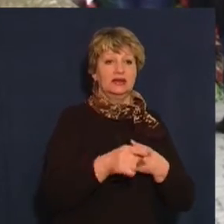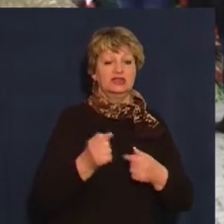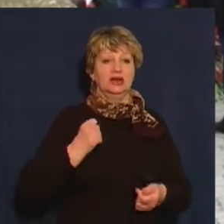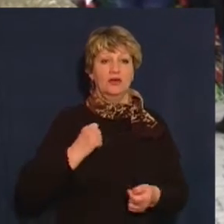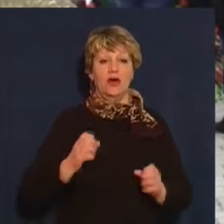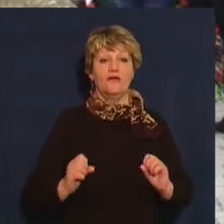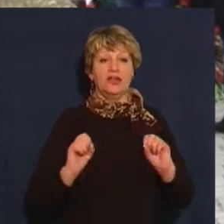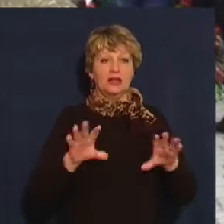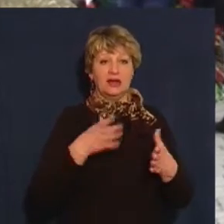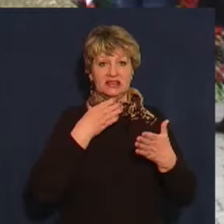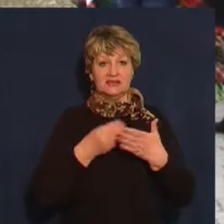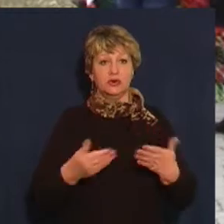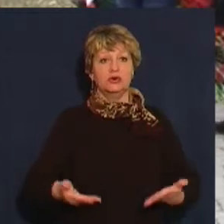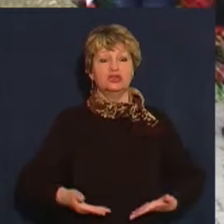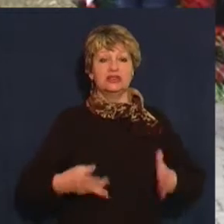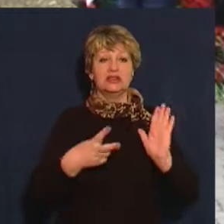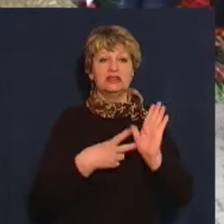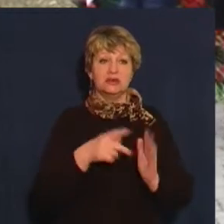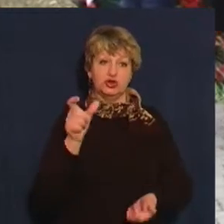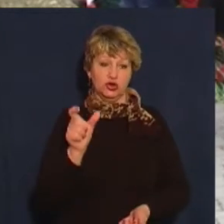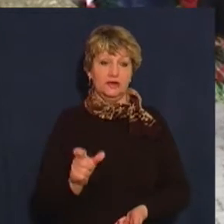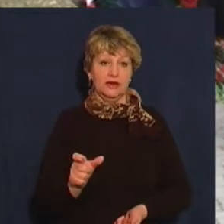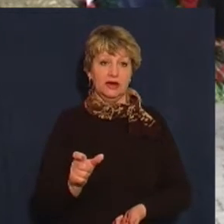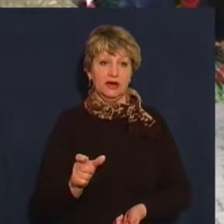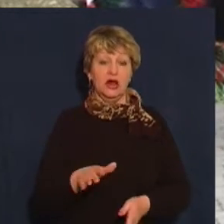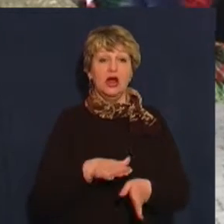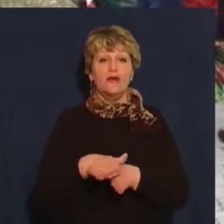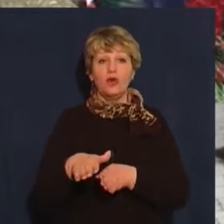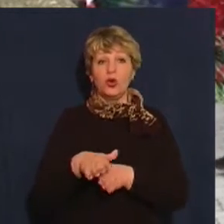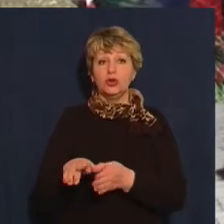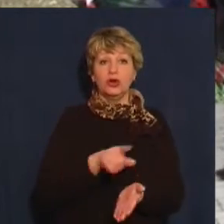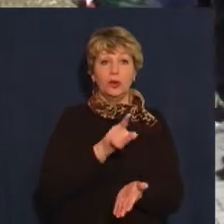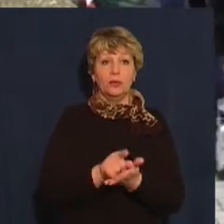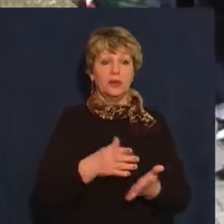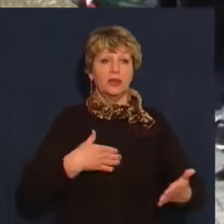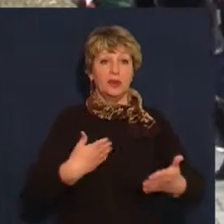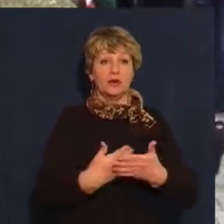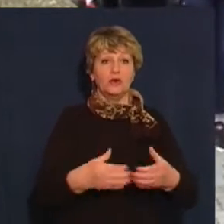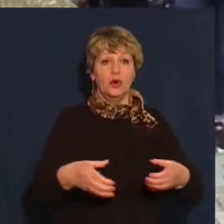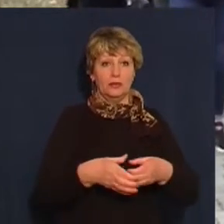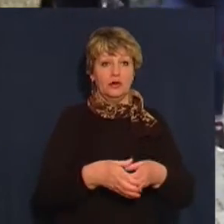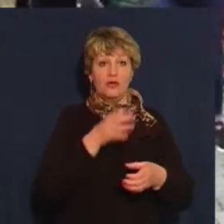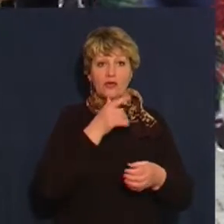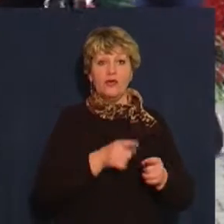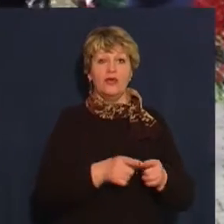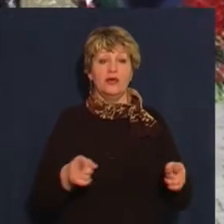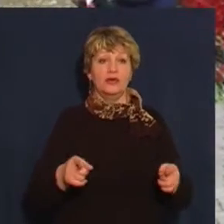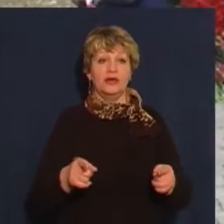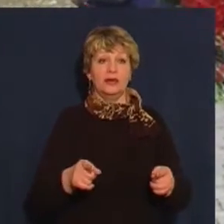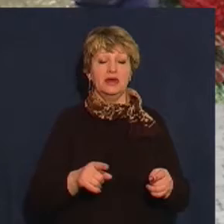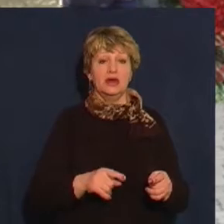своє життя. 7 чоловік якраз виконували обов'язки в добровольчих батальйонах під час відбиття збройної